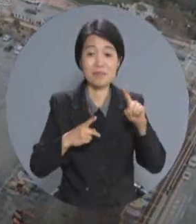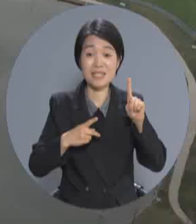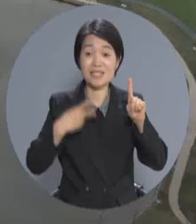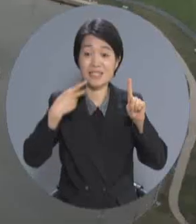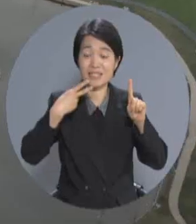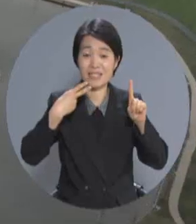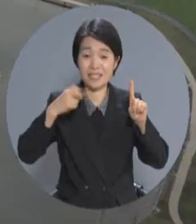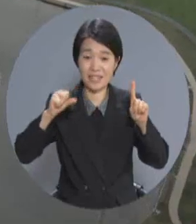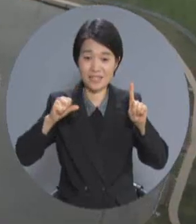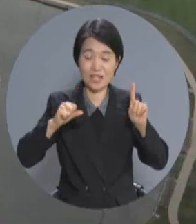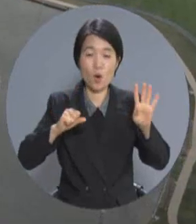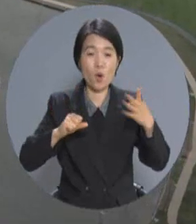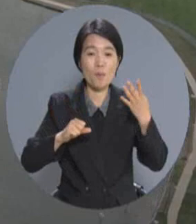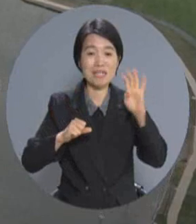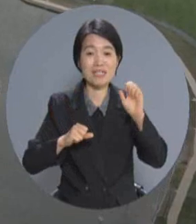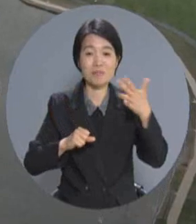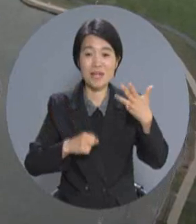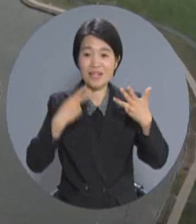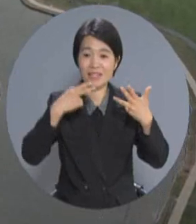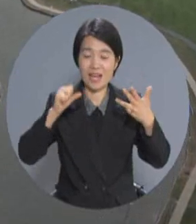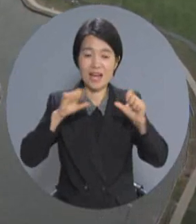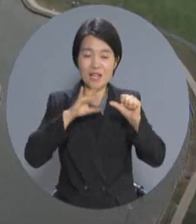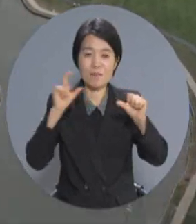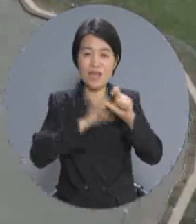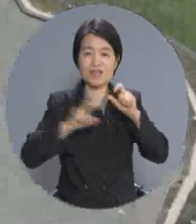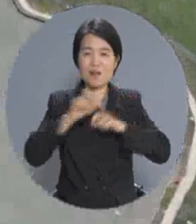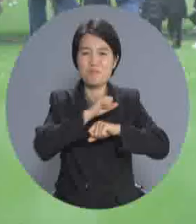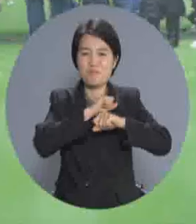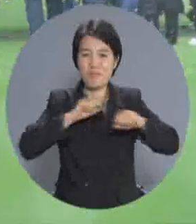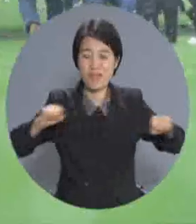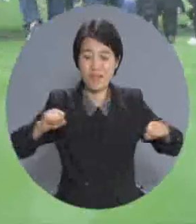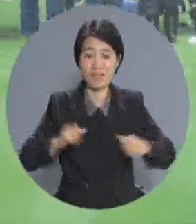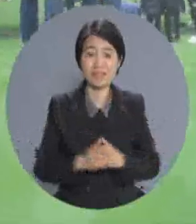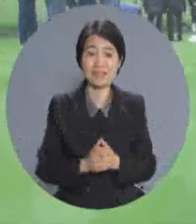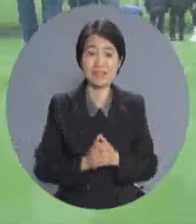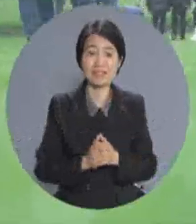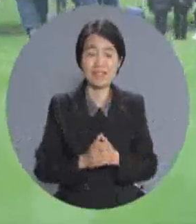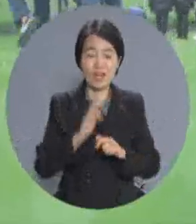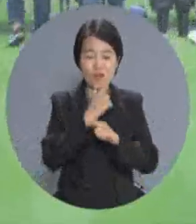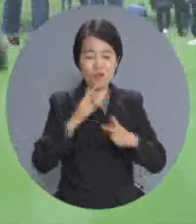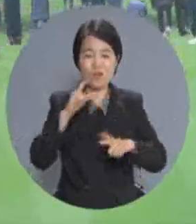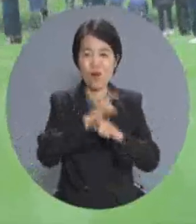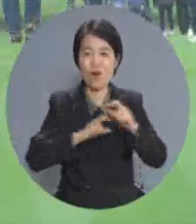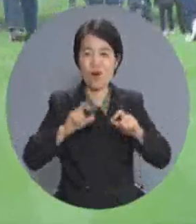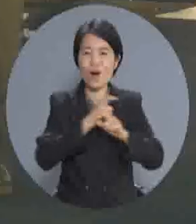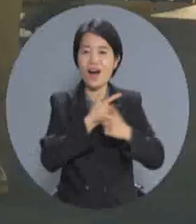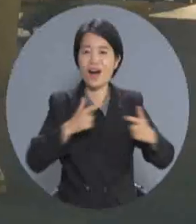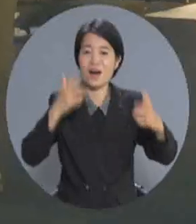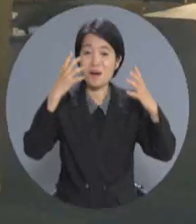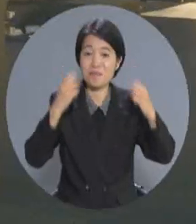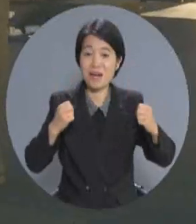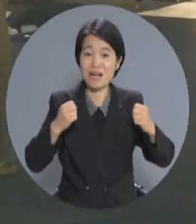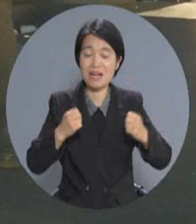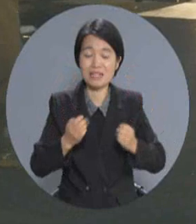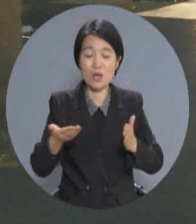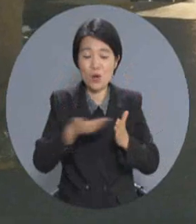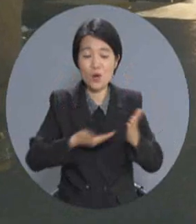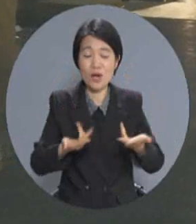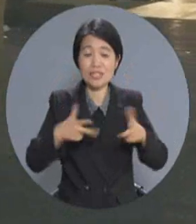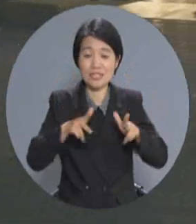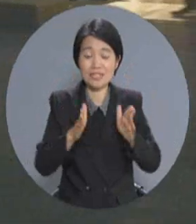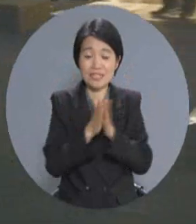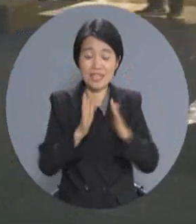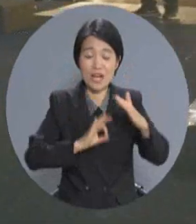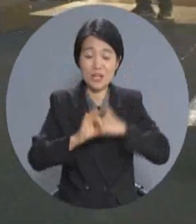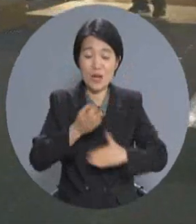111헥타르에서 548헥타르로 5배 가까이 커졌습니다. 내용은 더 다채롭습니다. 호수정원을 출발해서